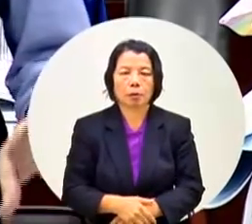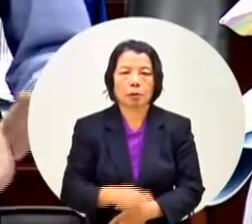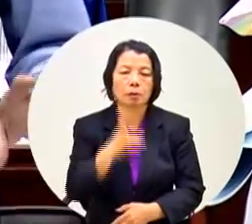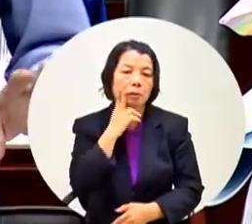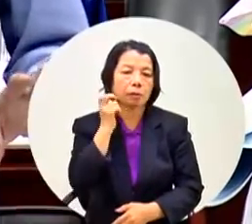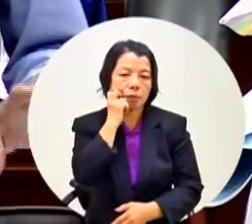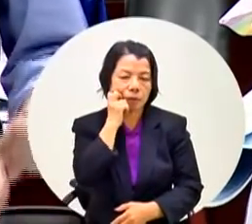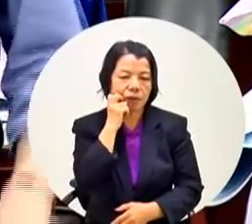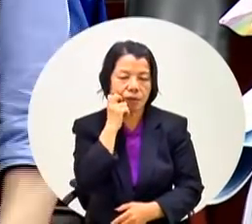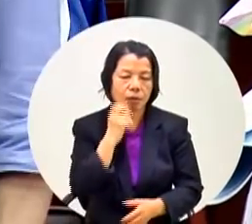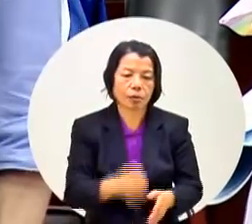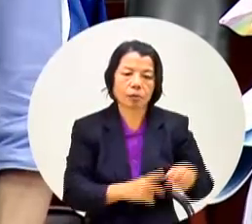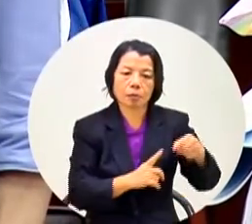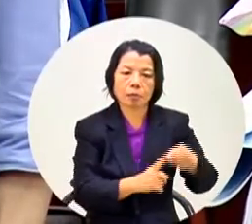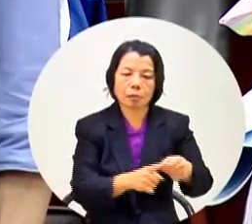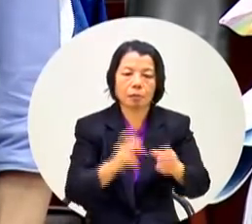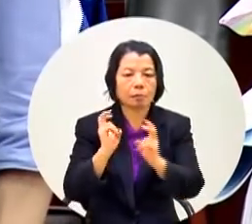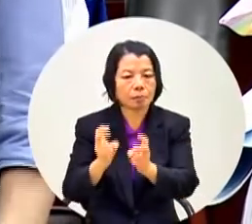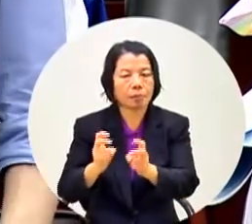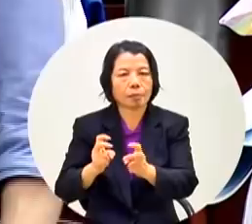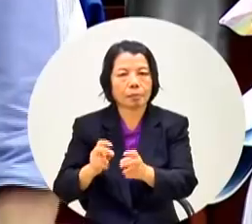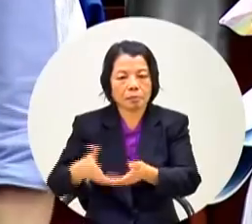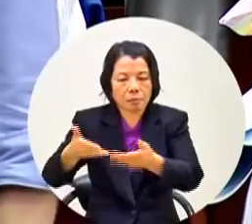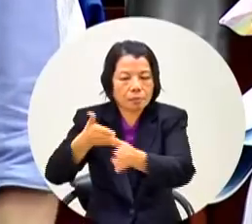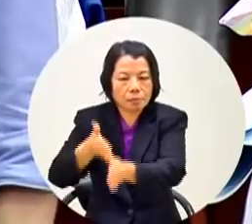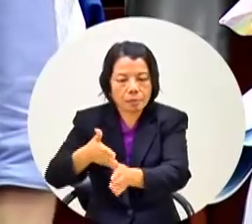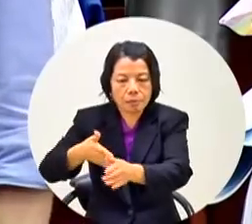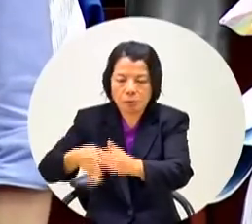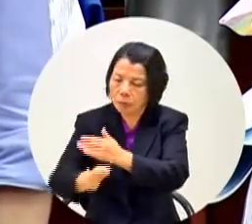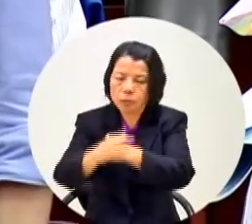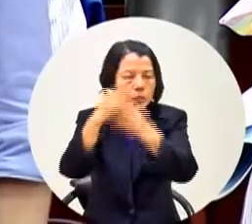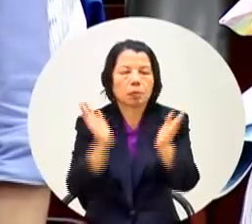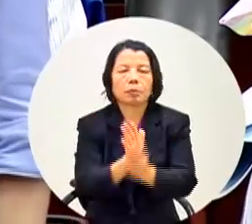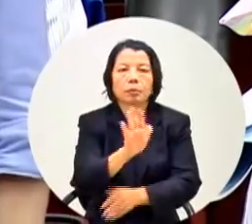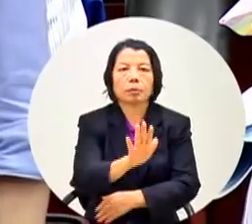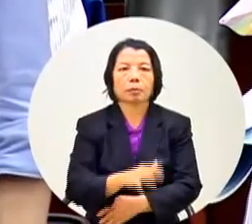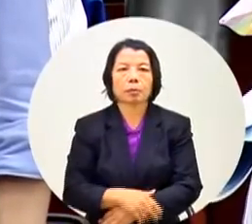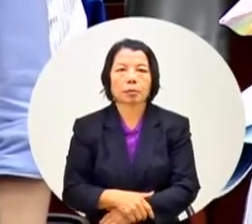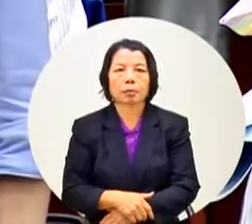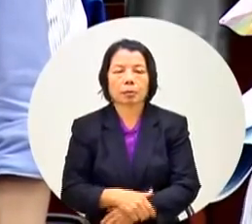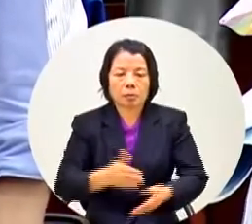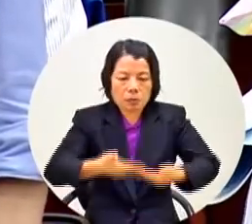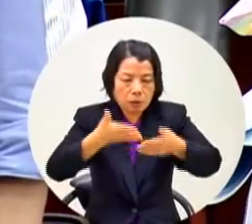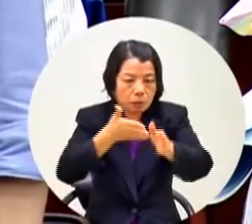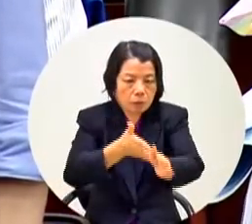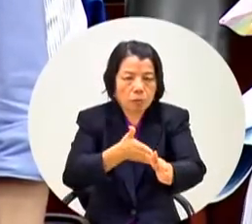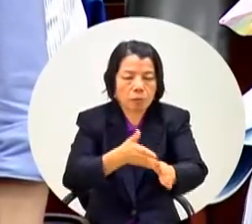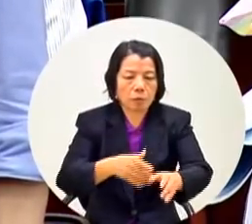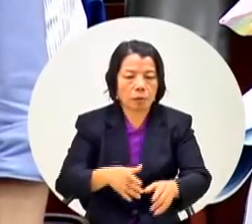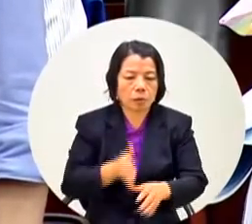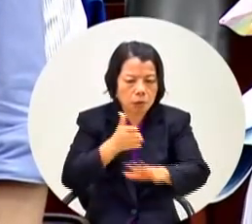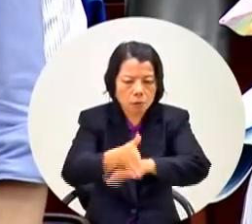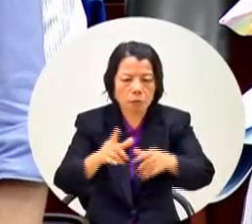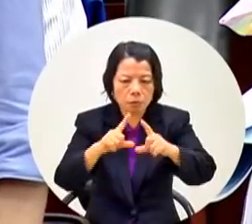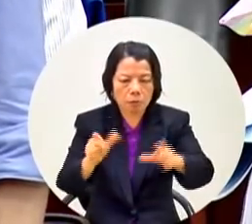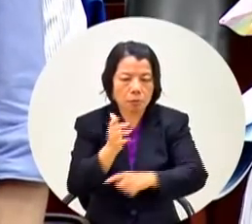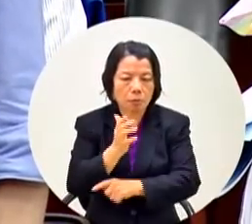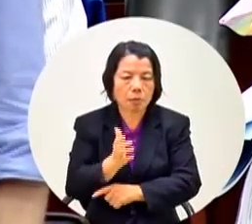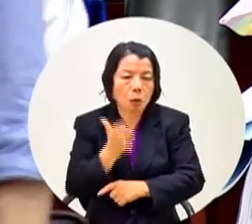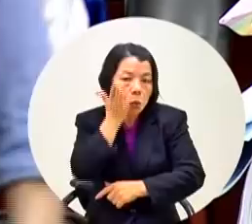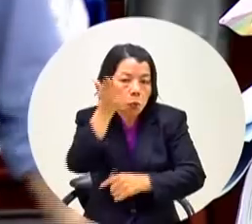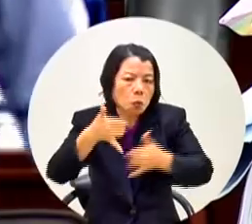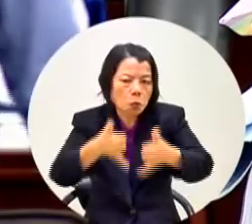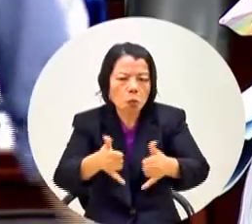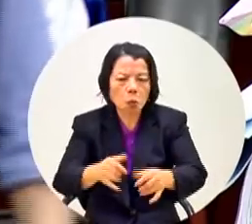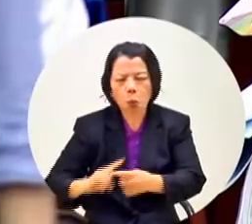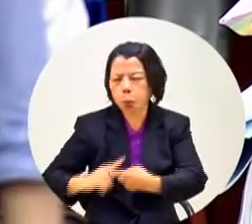点，这个轻轨实在经过大顺路这边争议性太高，所以我们办了5场公听会。那我跟